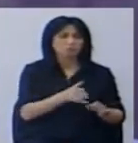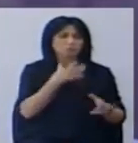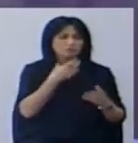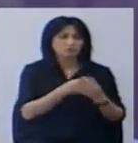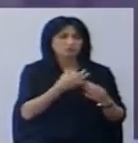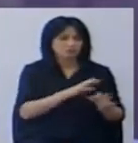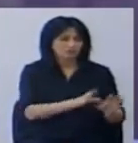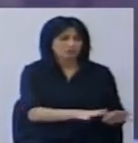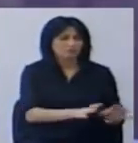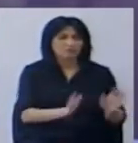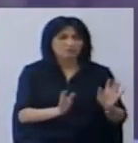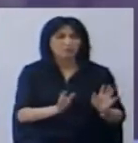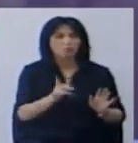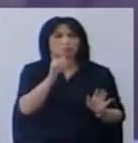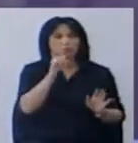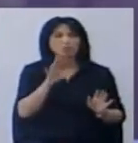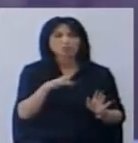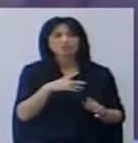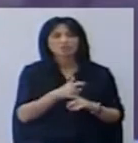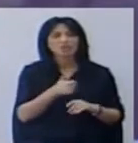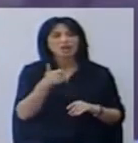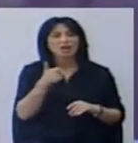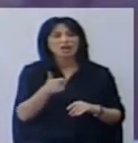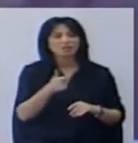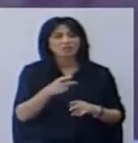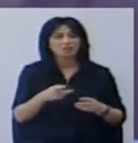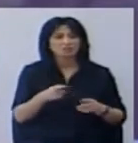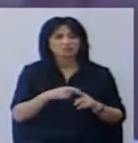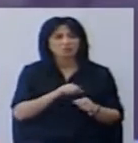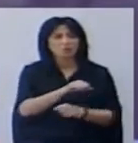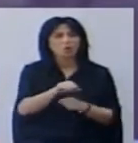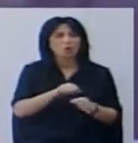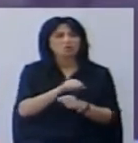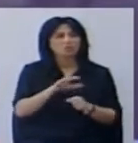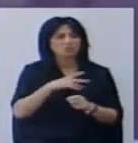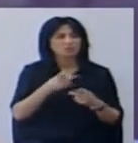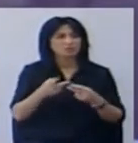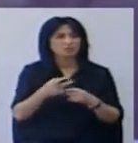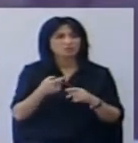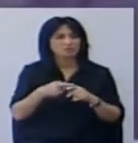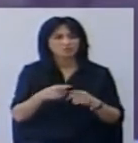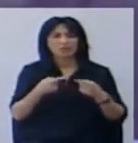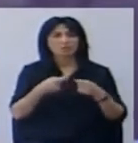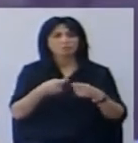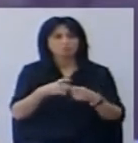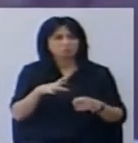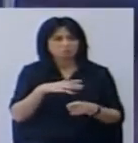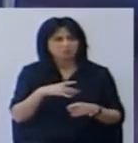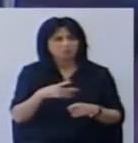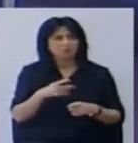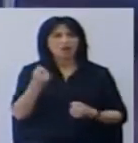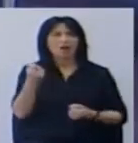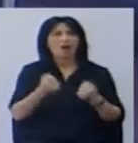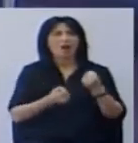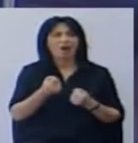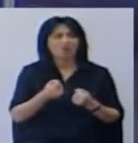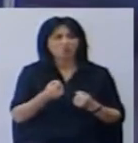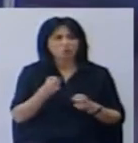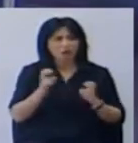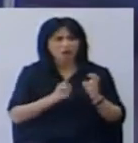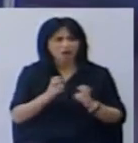თავიანთ შვილებთან? ქუთაისში იყო ძალიან კარგი საკონსერვო ქარხანა, ჰქონდა ტყავფეხსაცმელების ქარხანა, შეიძლება